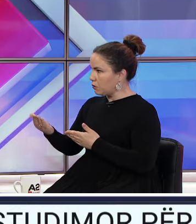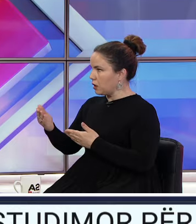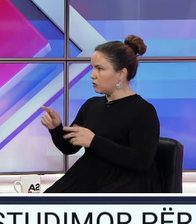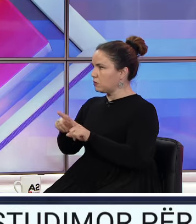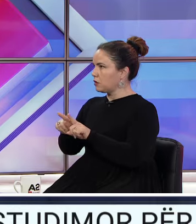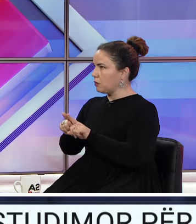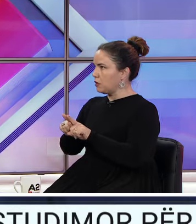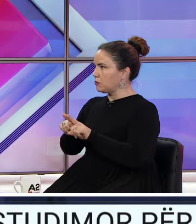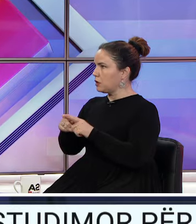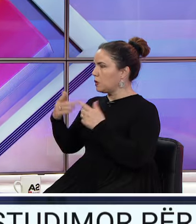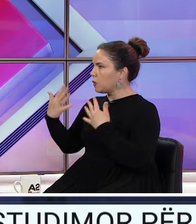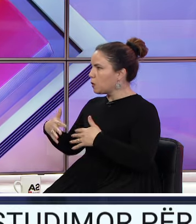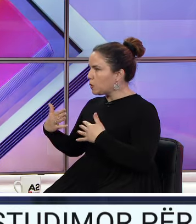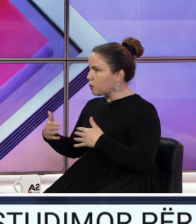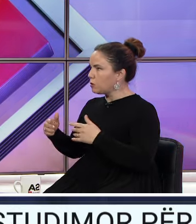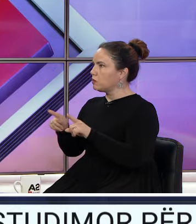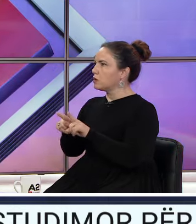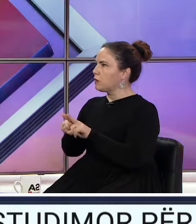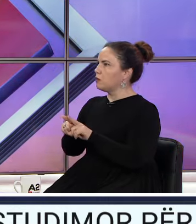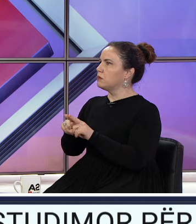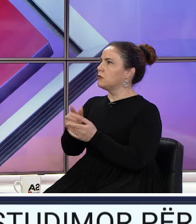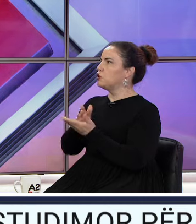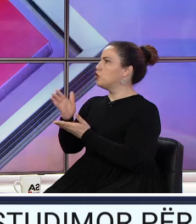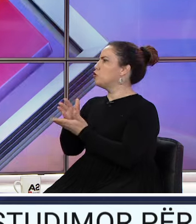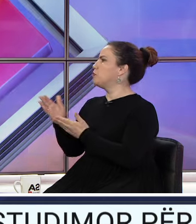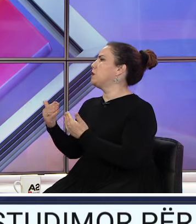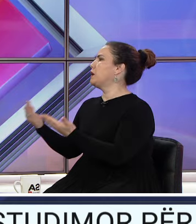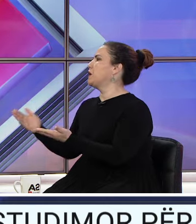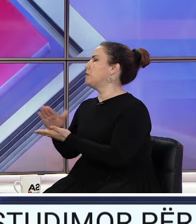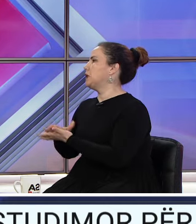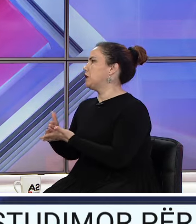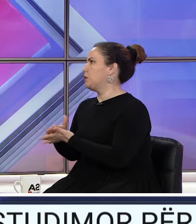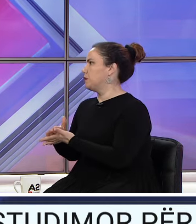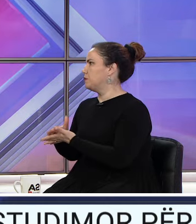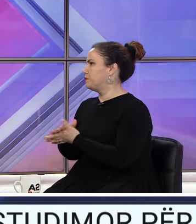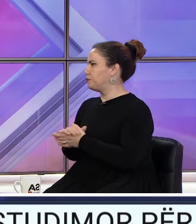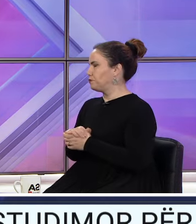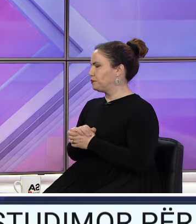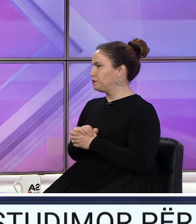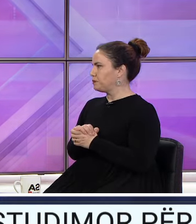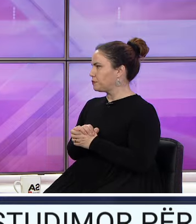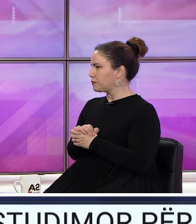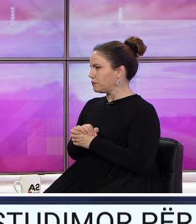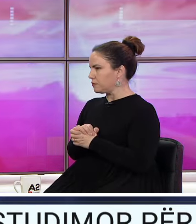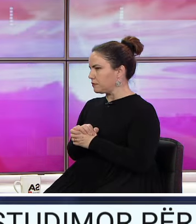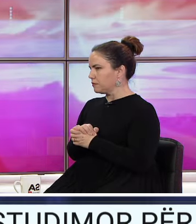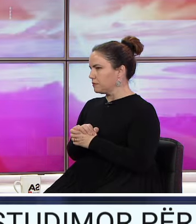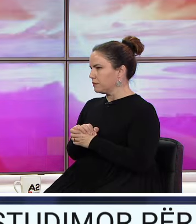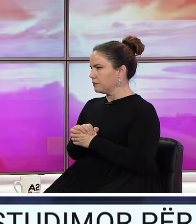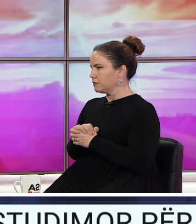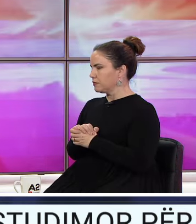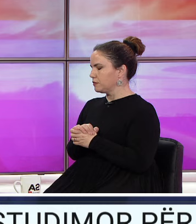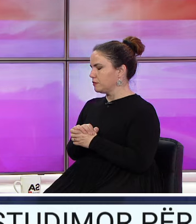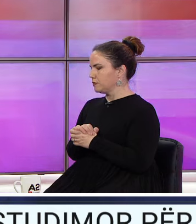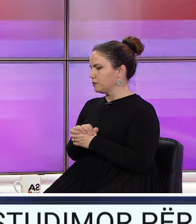që kanë vështirësi dëgjimi ose që nuk dëgjojnë fare. Përfaqësuesit e cilëve i kemi sot bashkë